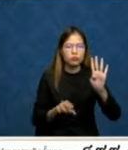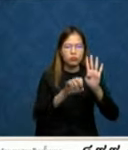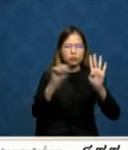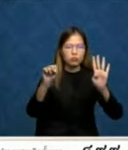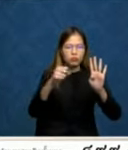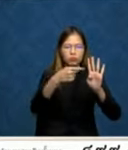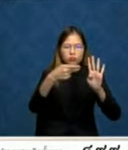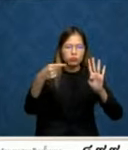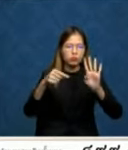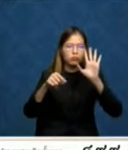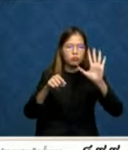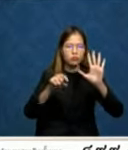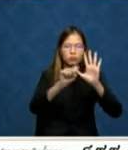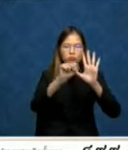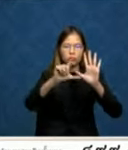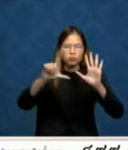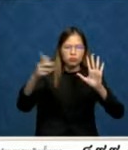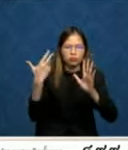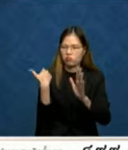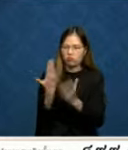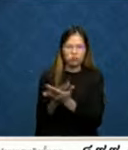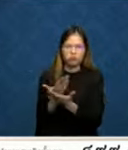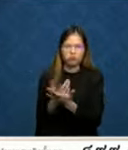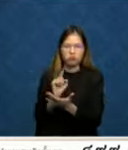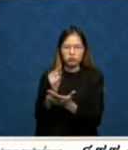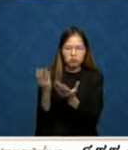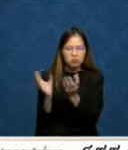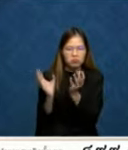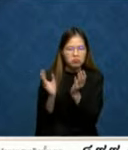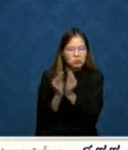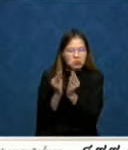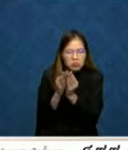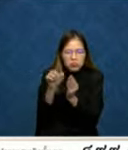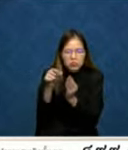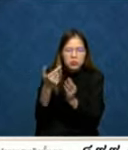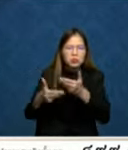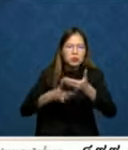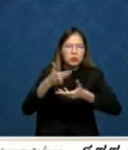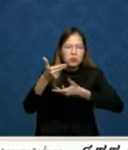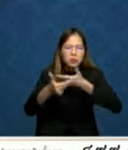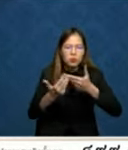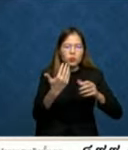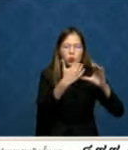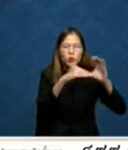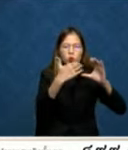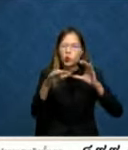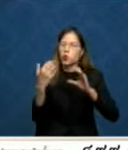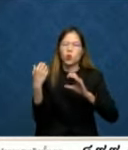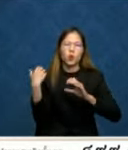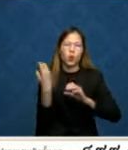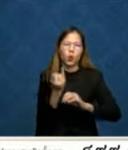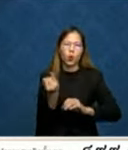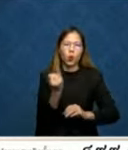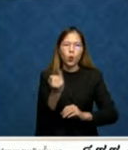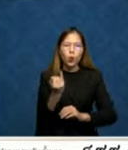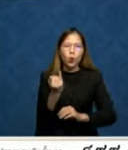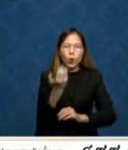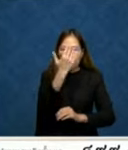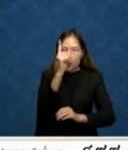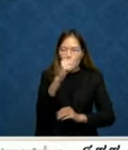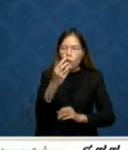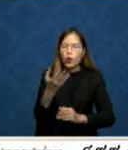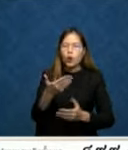ครงการ Digital Wallet จะยิ่งซ้ำเติมการกระจุกตัวของตลาดค้าปลีกค้าส่งไทยให้เลวร้ายยิ่งกว่าเดิมเพราะอาห